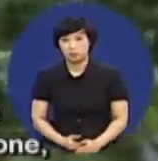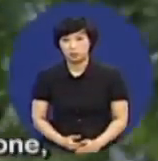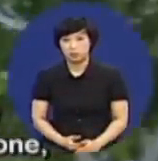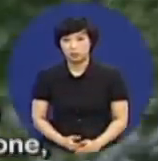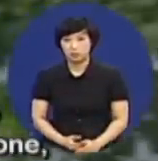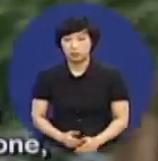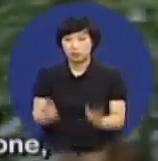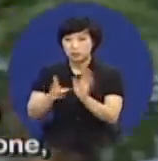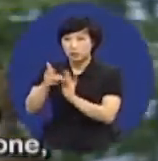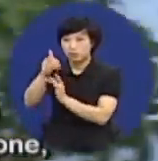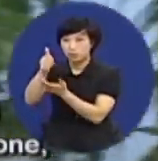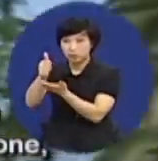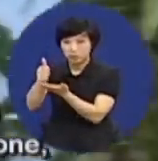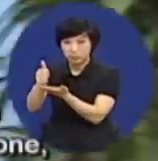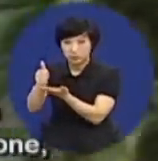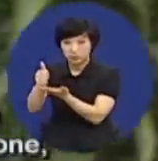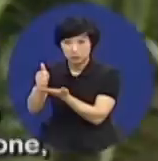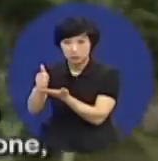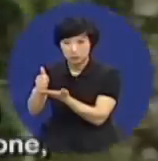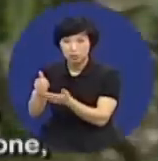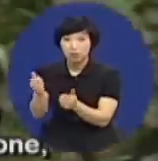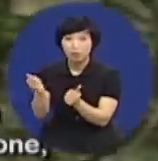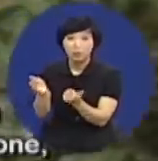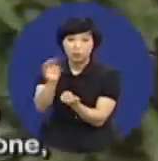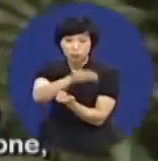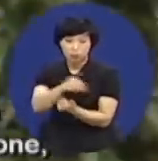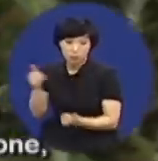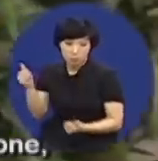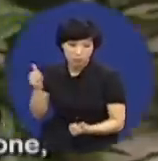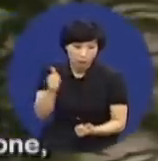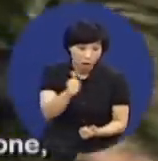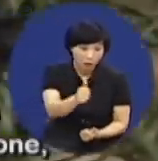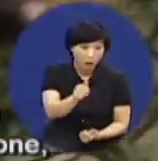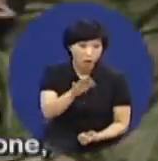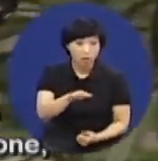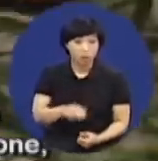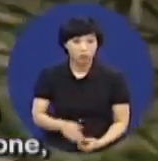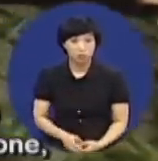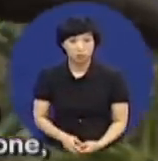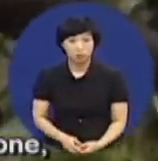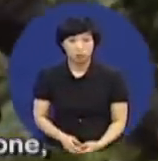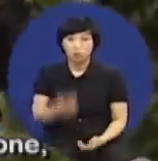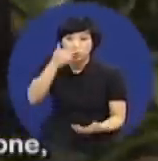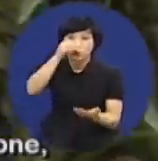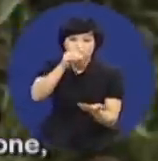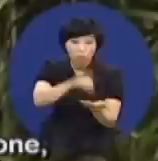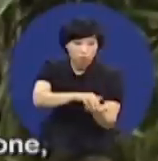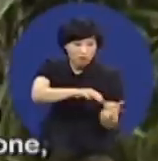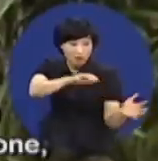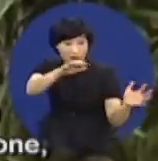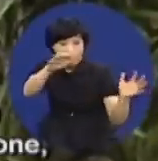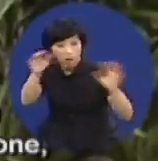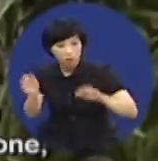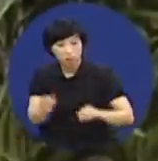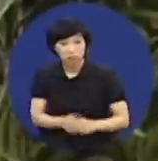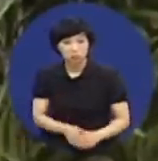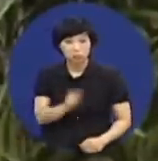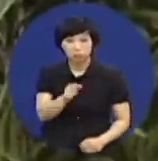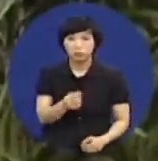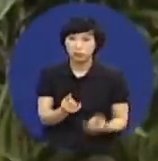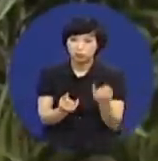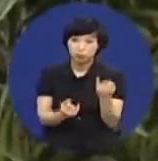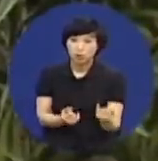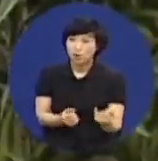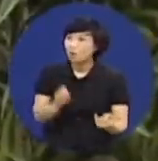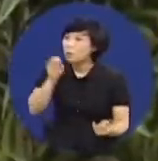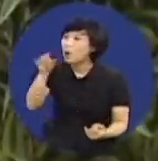がイエス様がお墓に行かれて、お墓の石を取り除けなさいと言